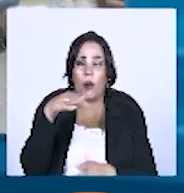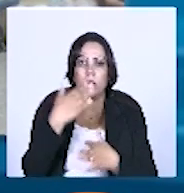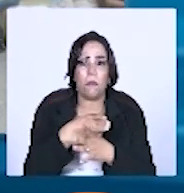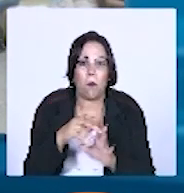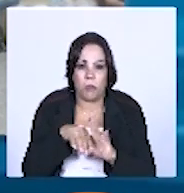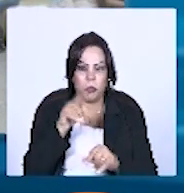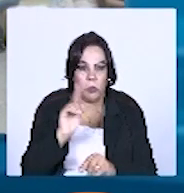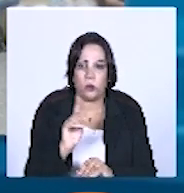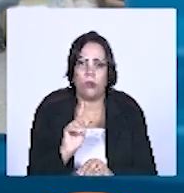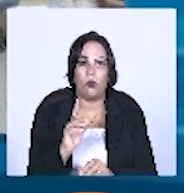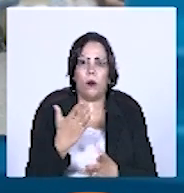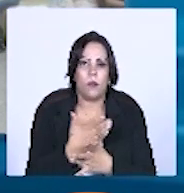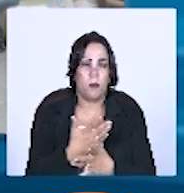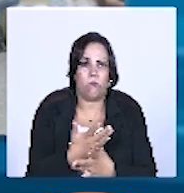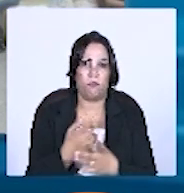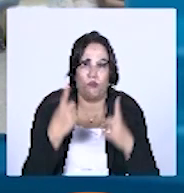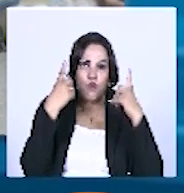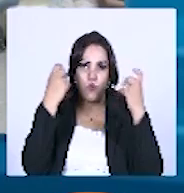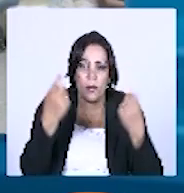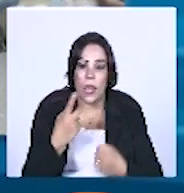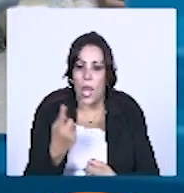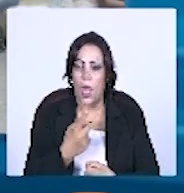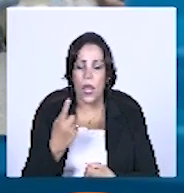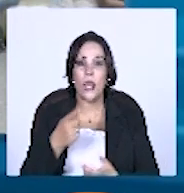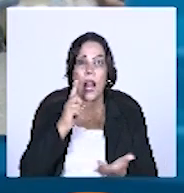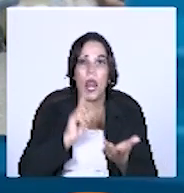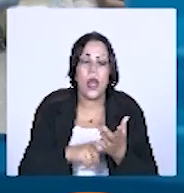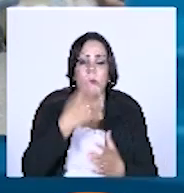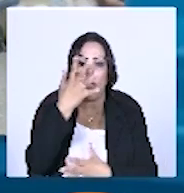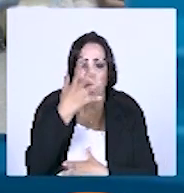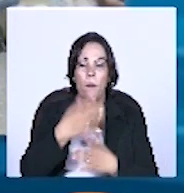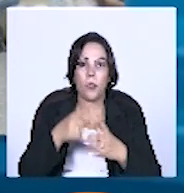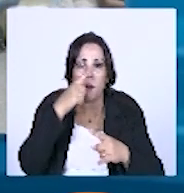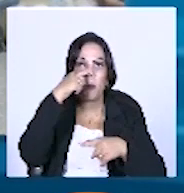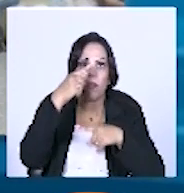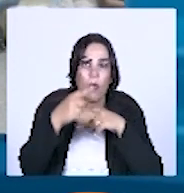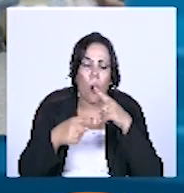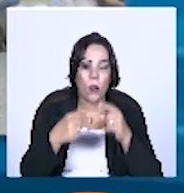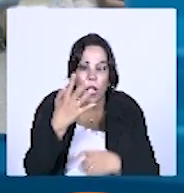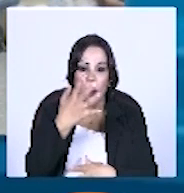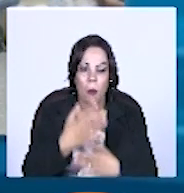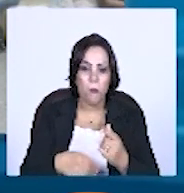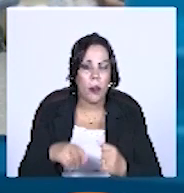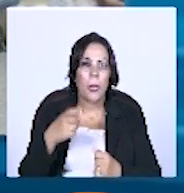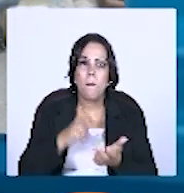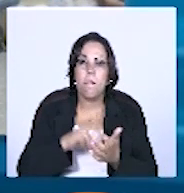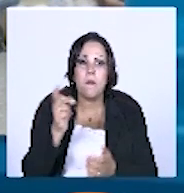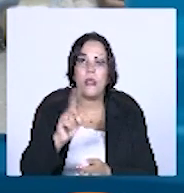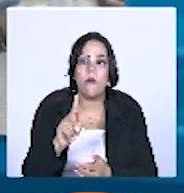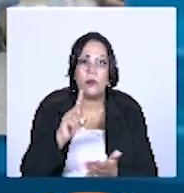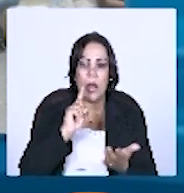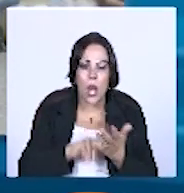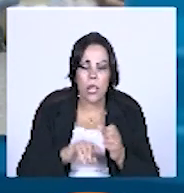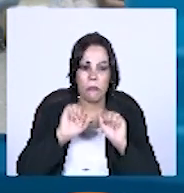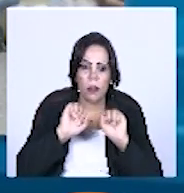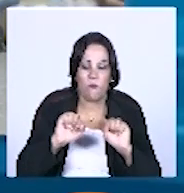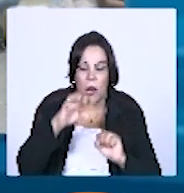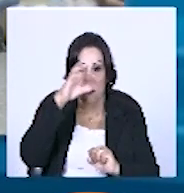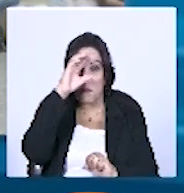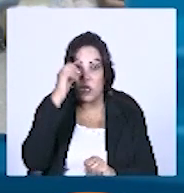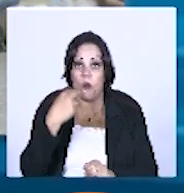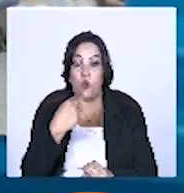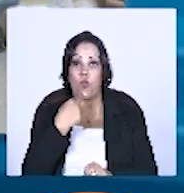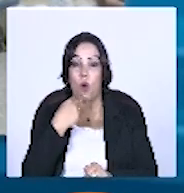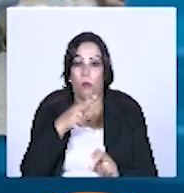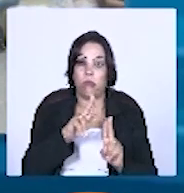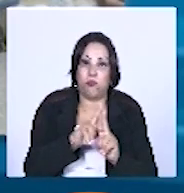مصلت مش هيحصل لها حاجه وليه ما نعود ونربي ابنائنا ان هم يدافعوا عن حقوقهم ولو حصل اي